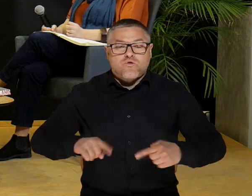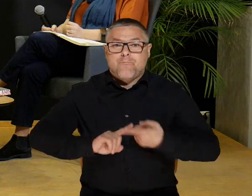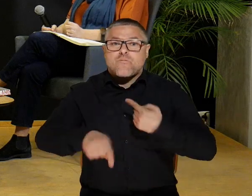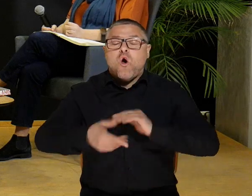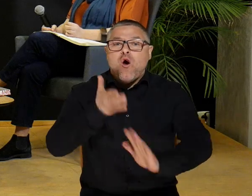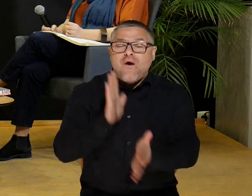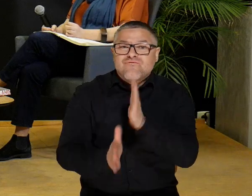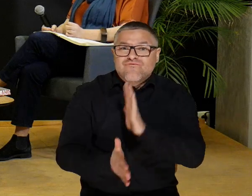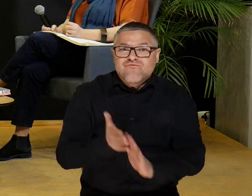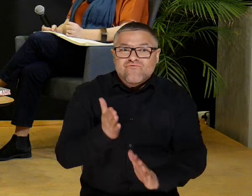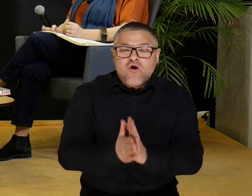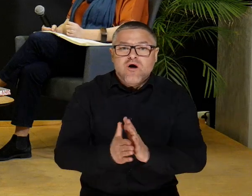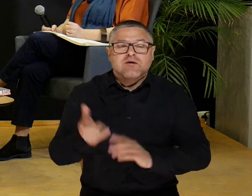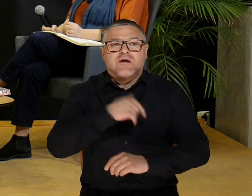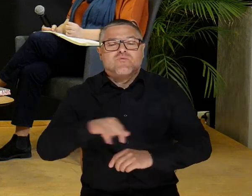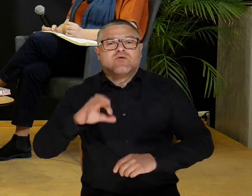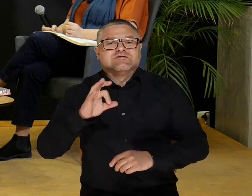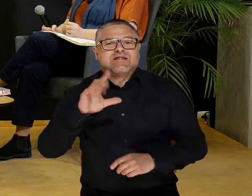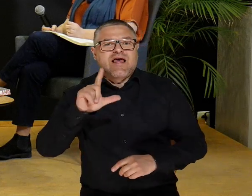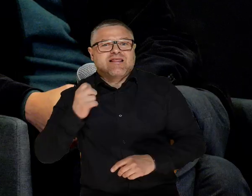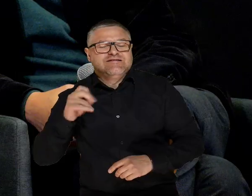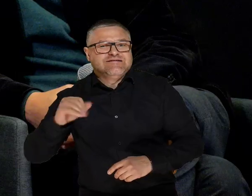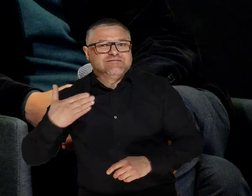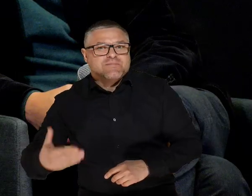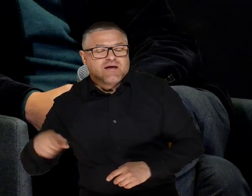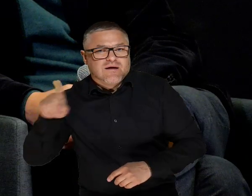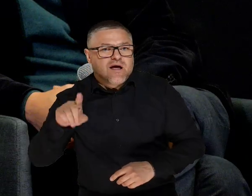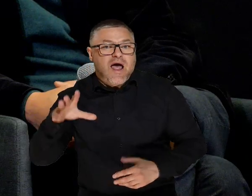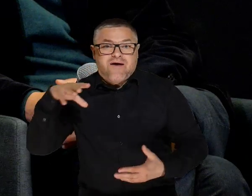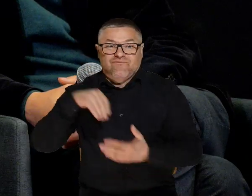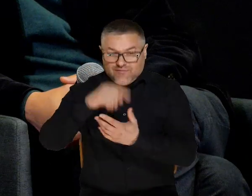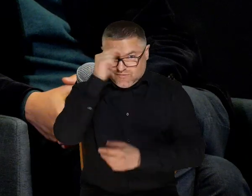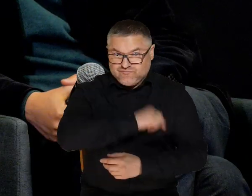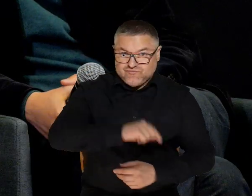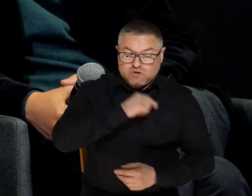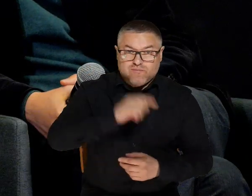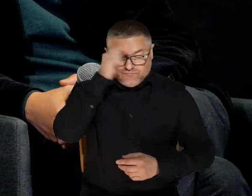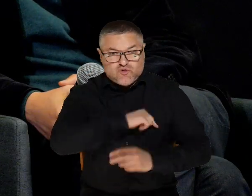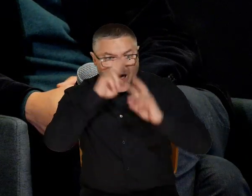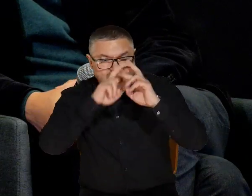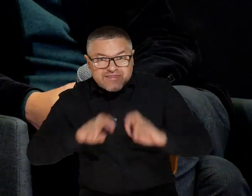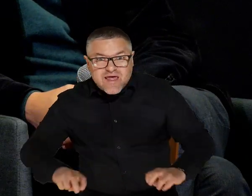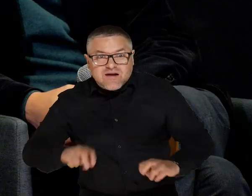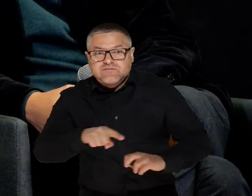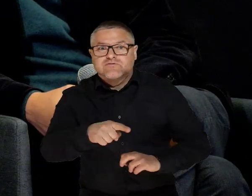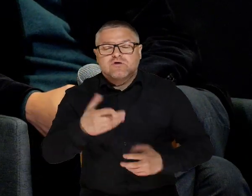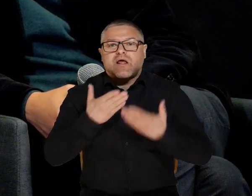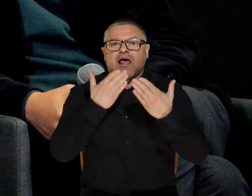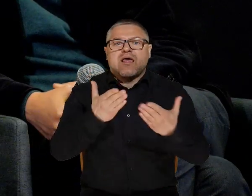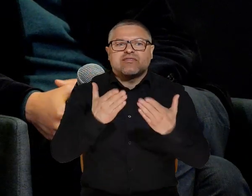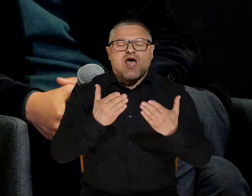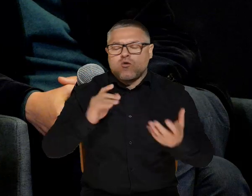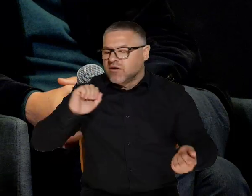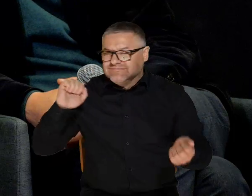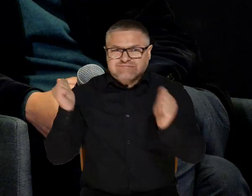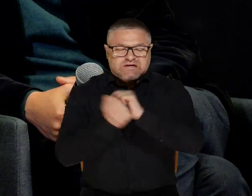wojnie no, zatriumfował stalinizm, a wraz z nim psychologia, psychoanaliza były uznawane za nauki wywrotowe.